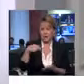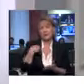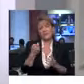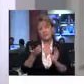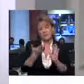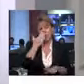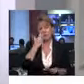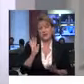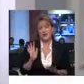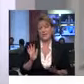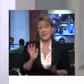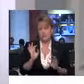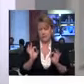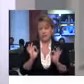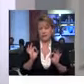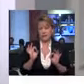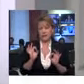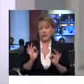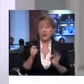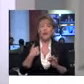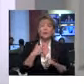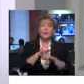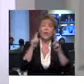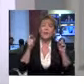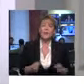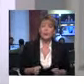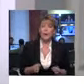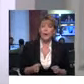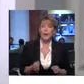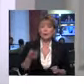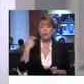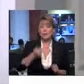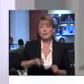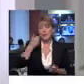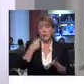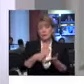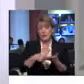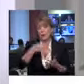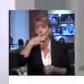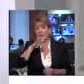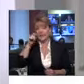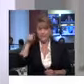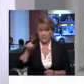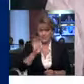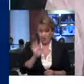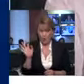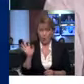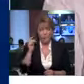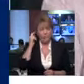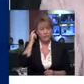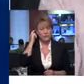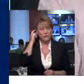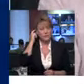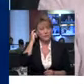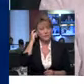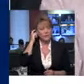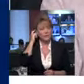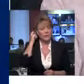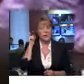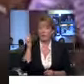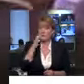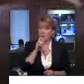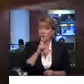האמת. אני חושב, אני לא בטוח שהיו שרי אוצר יותר טובים ממנו, אבל אני חושב שהיום הוא נמצא